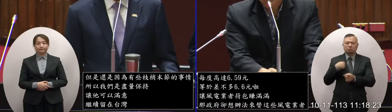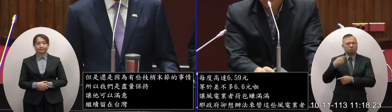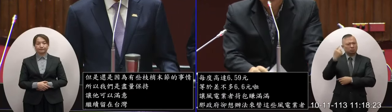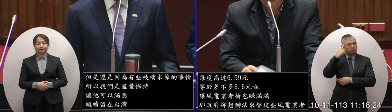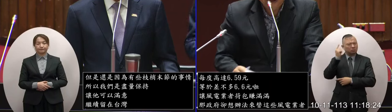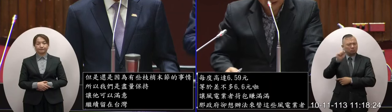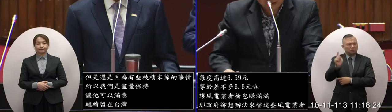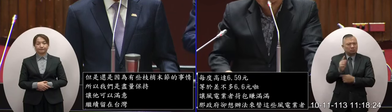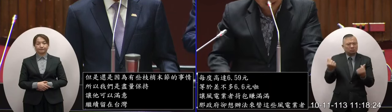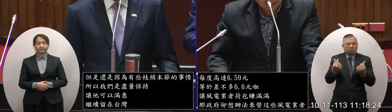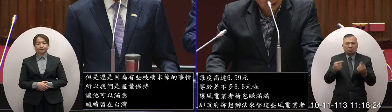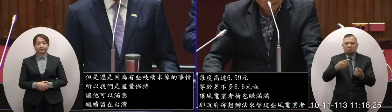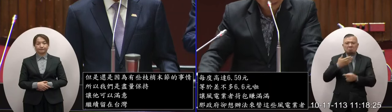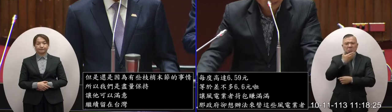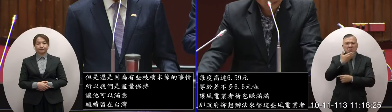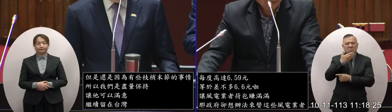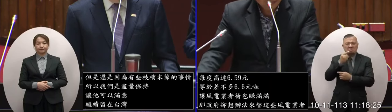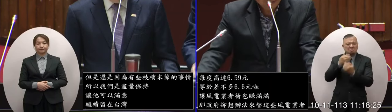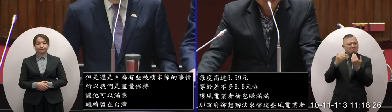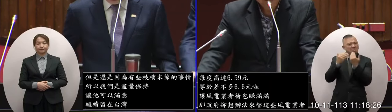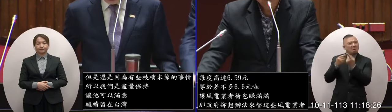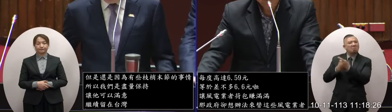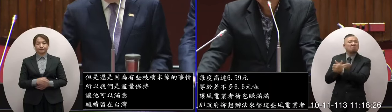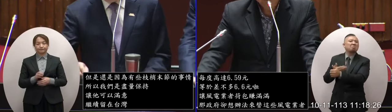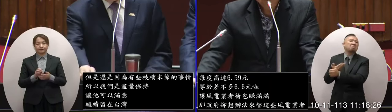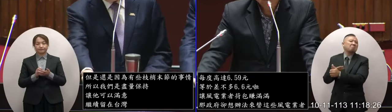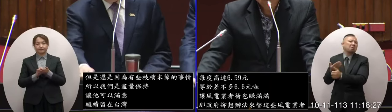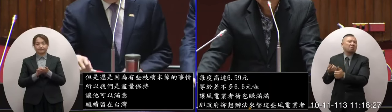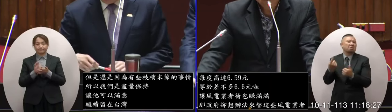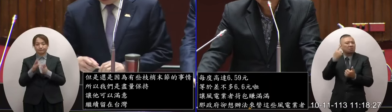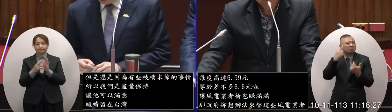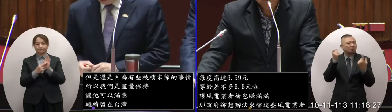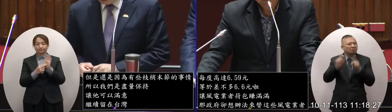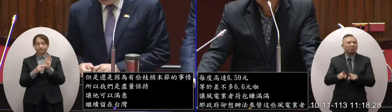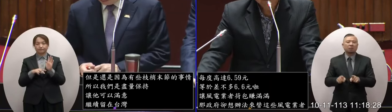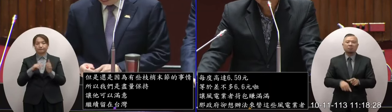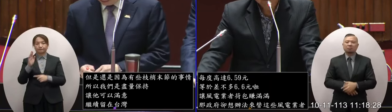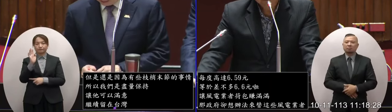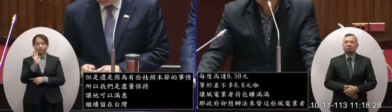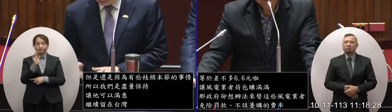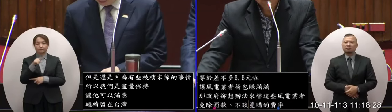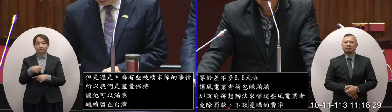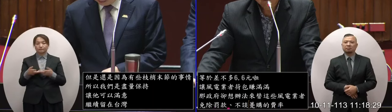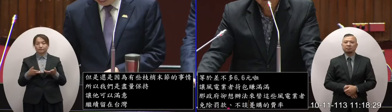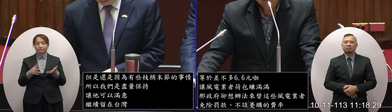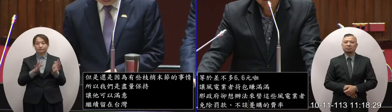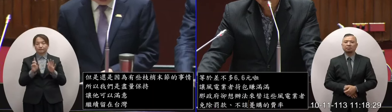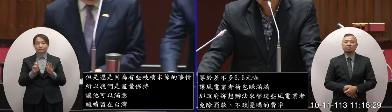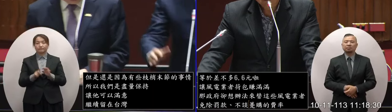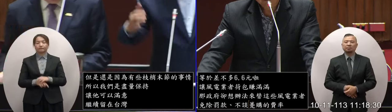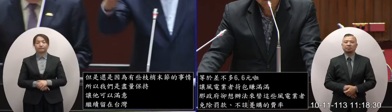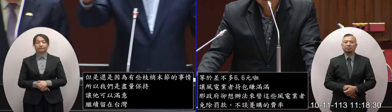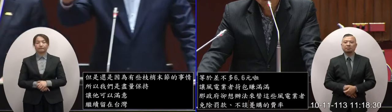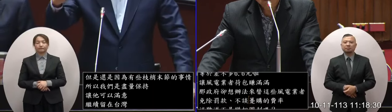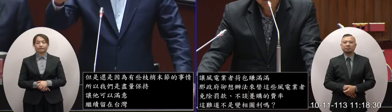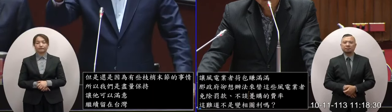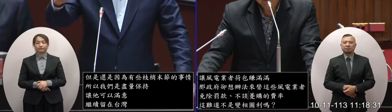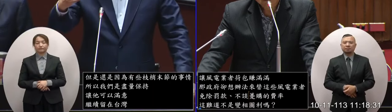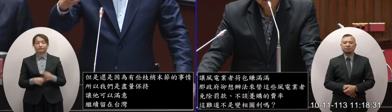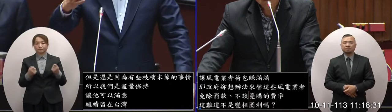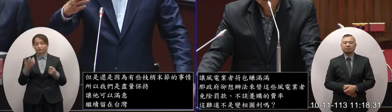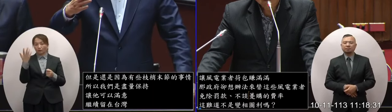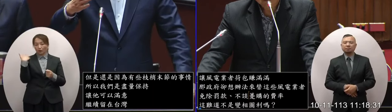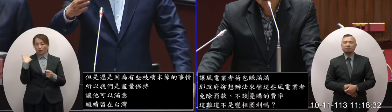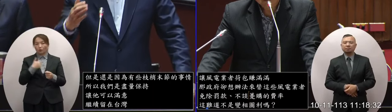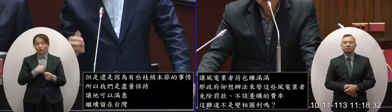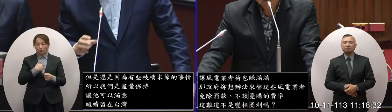利吗？那个有什么看法？ 报告委员，风电这个命题是这样子，就是说我们，这个在